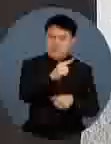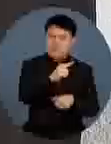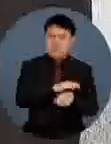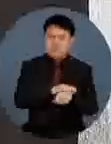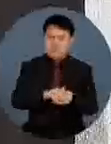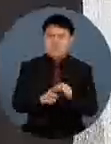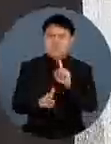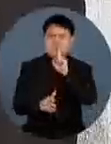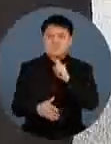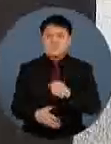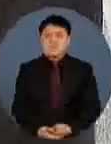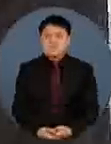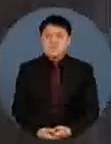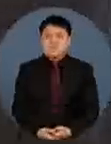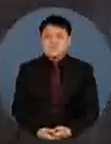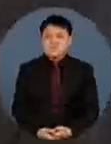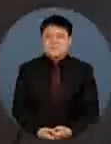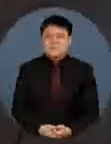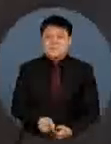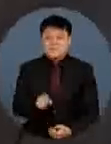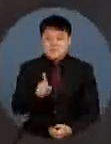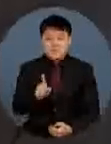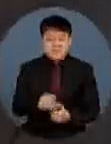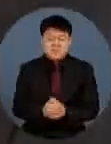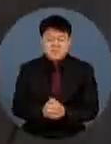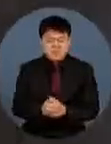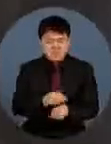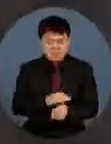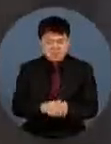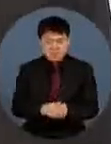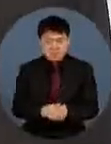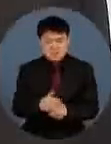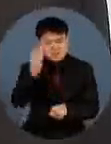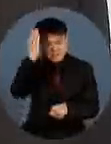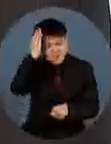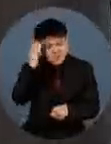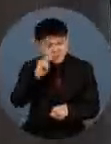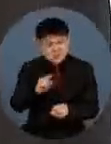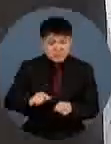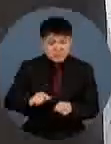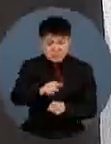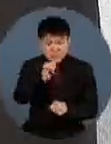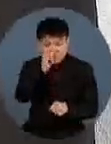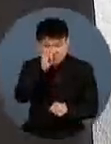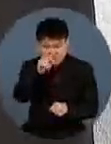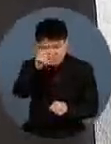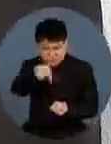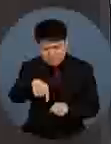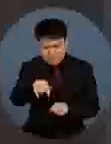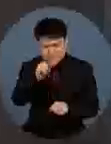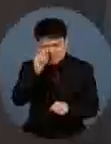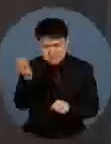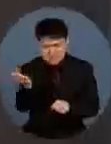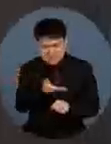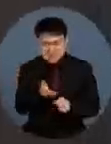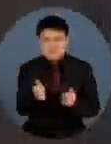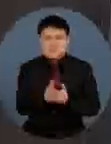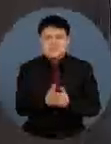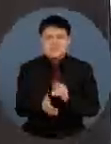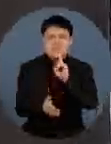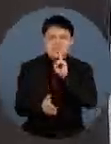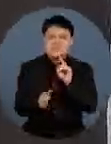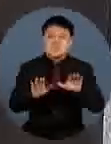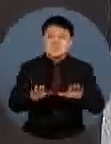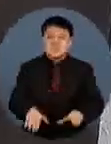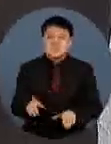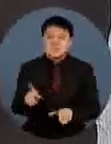좋았어요. 받으면 손 빼겠다는 얘기입니다. 네, 흙도 못 받고 젖혀서 음수를 물어보고 뿌리를 끊었습니다. 자,